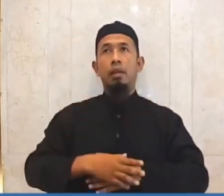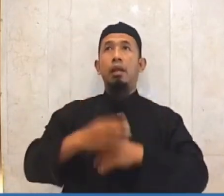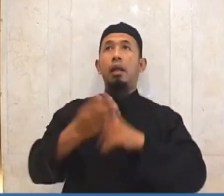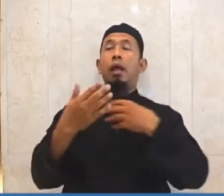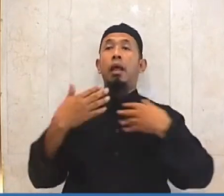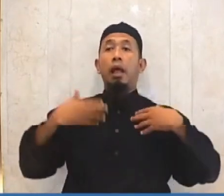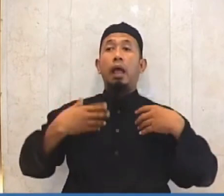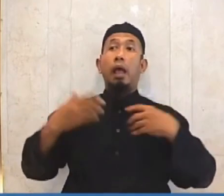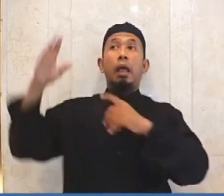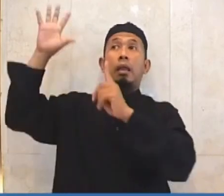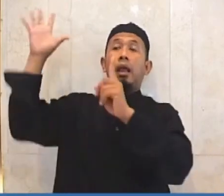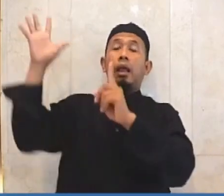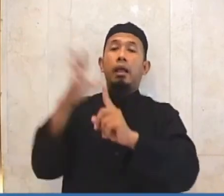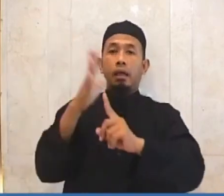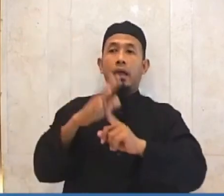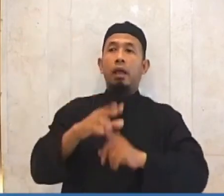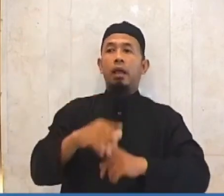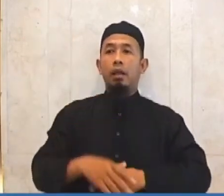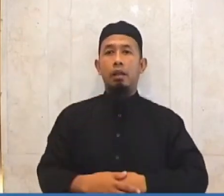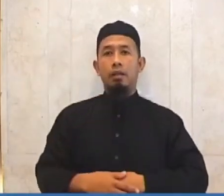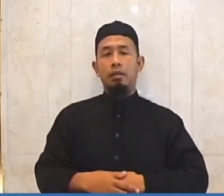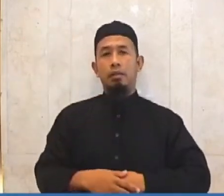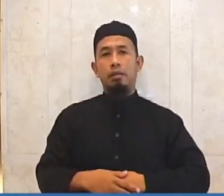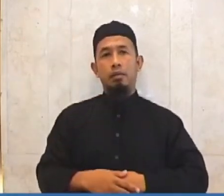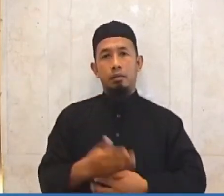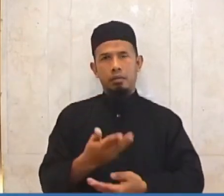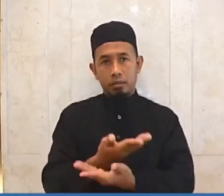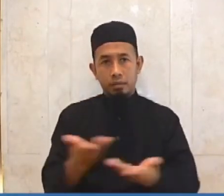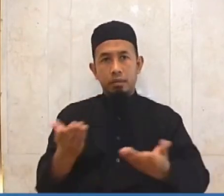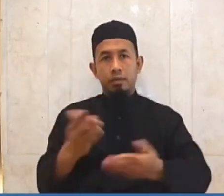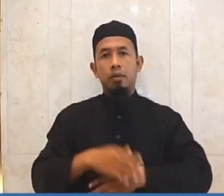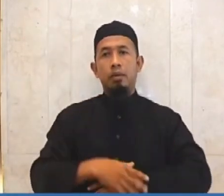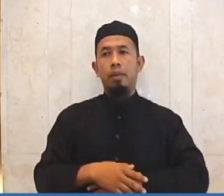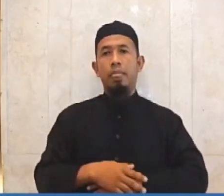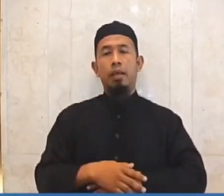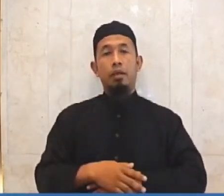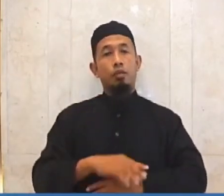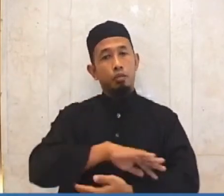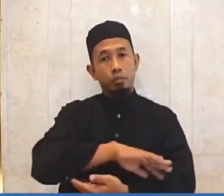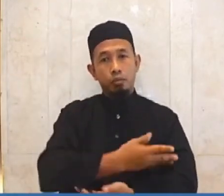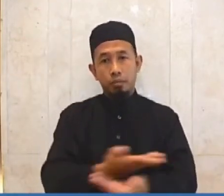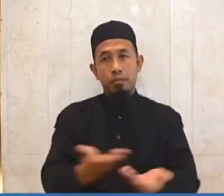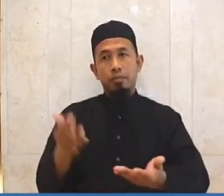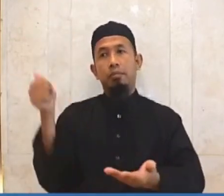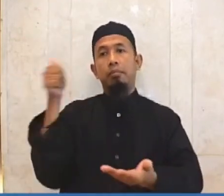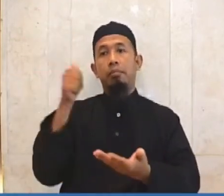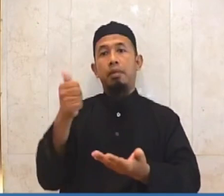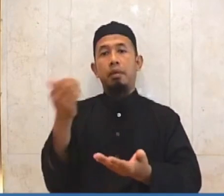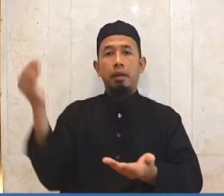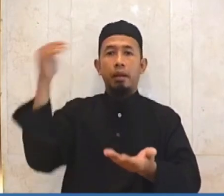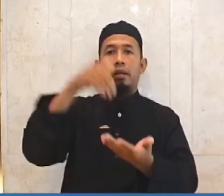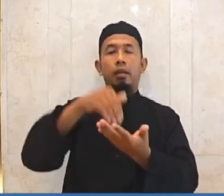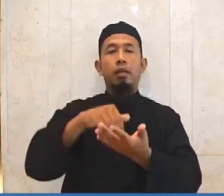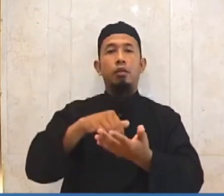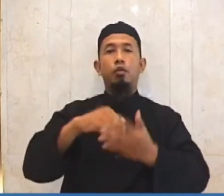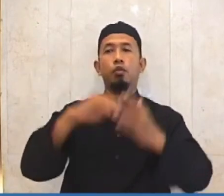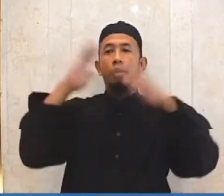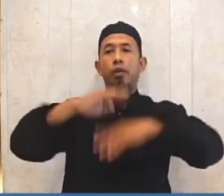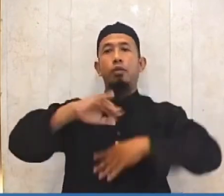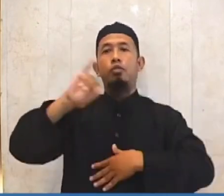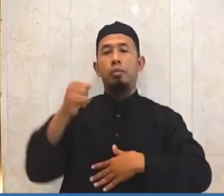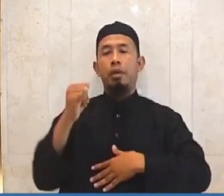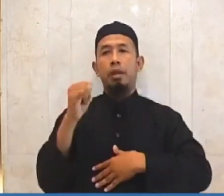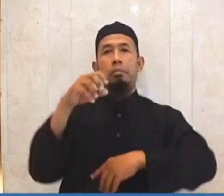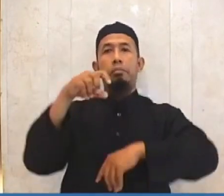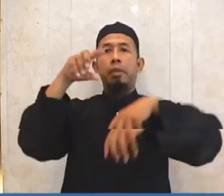inayahnya kepada kita sehingga dapat menunaikan salat Jumat di Masjid Istiqlal yang kita